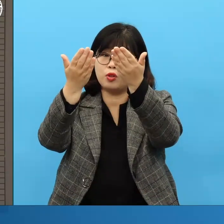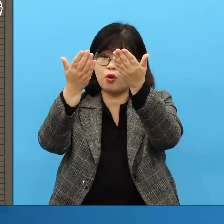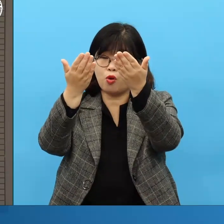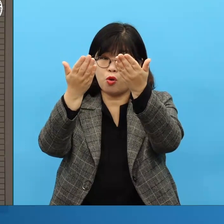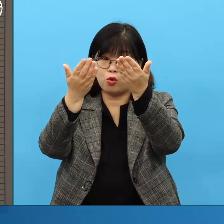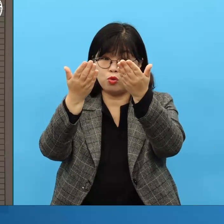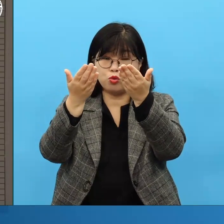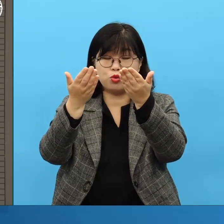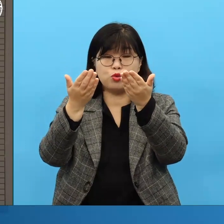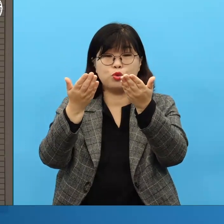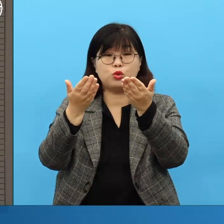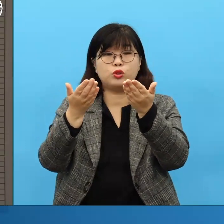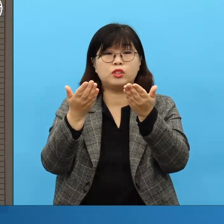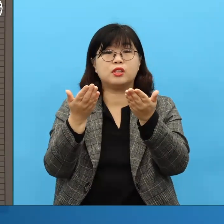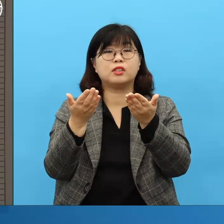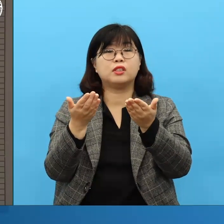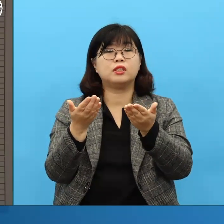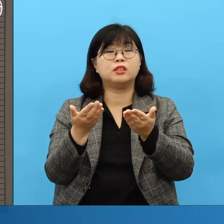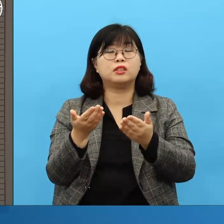구속하여